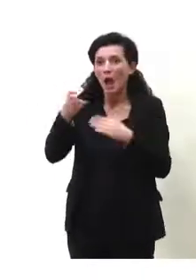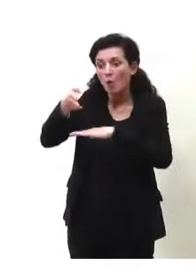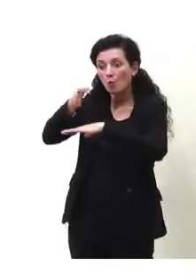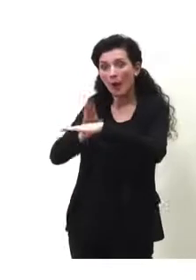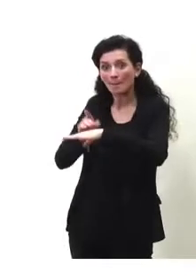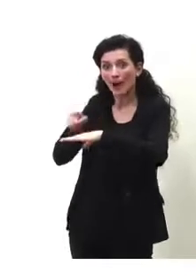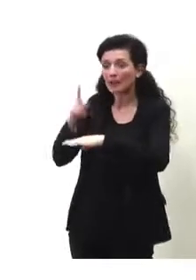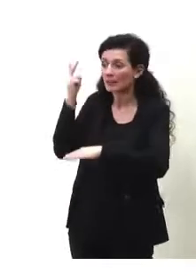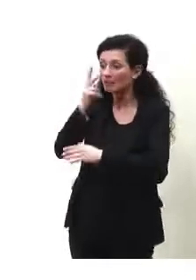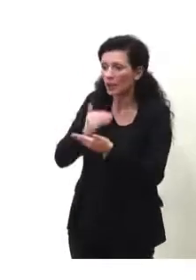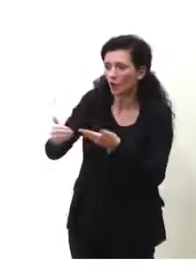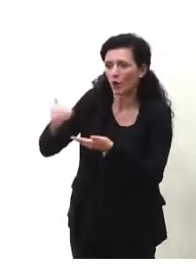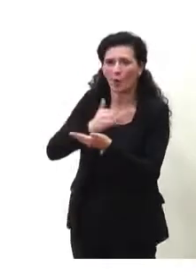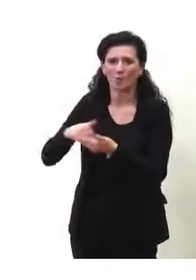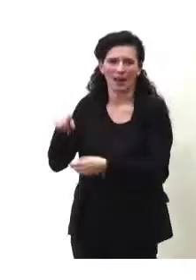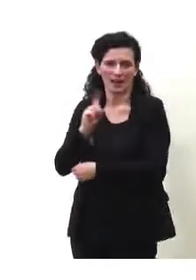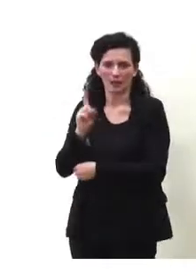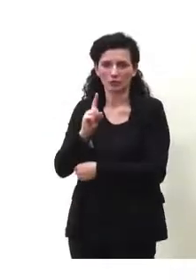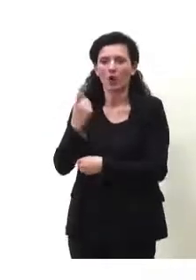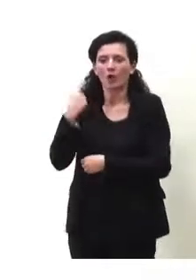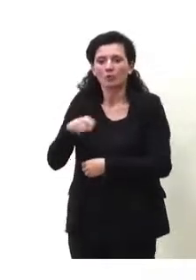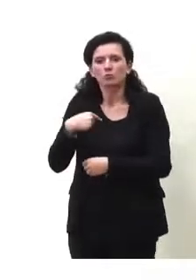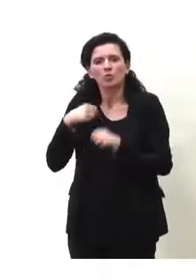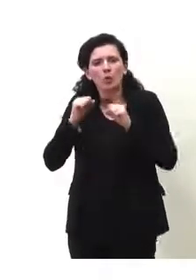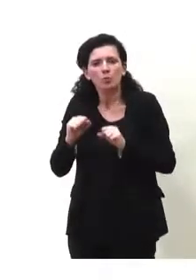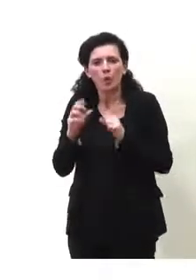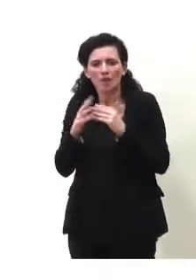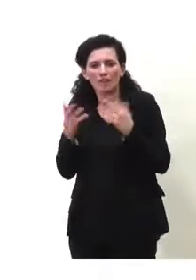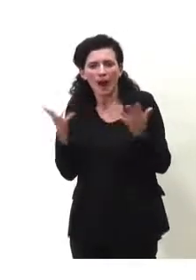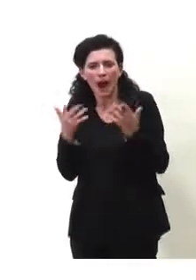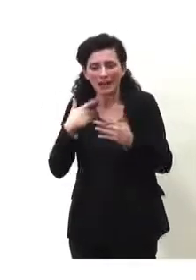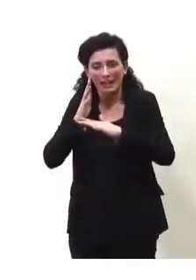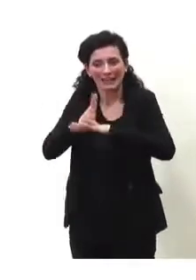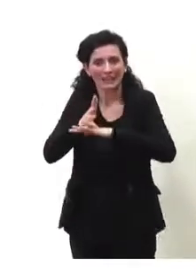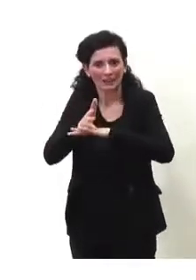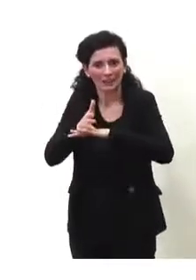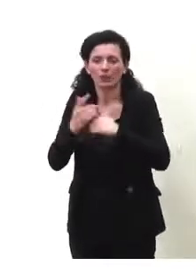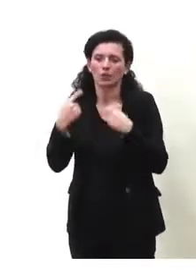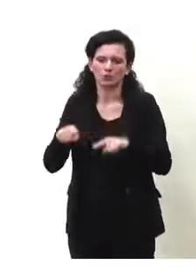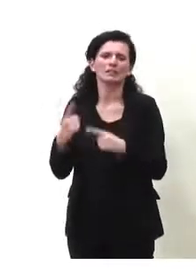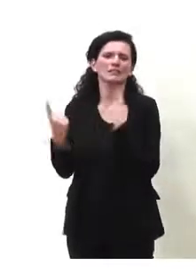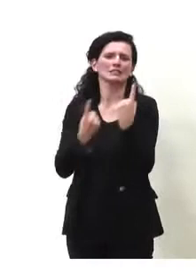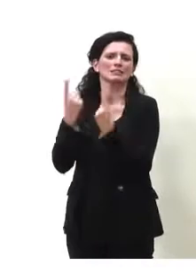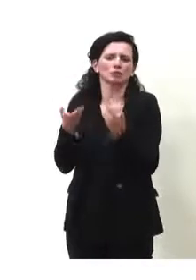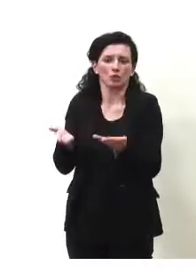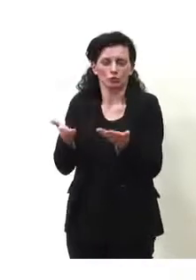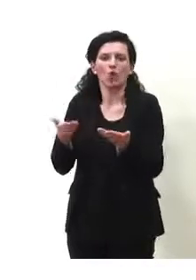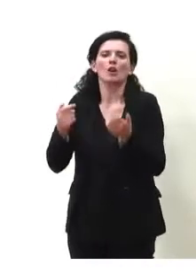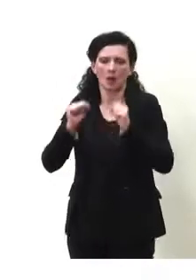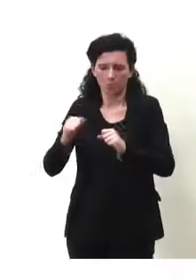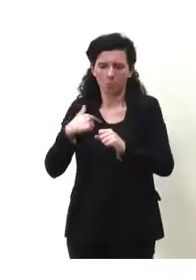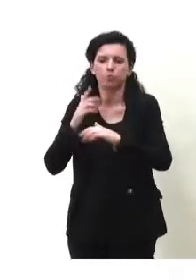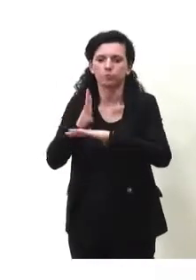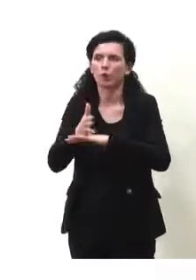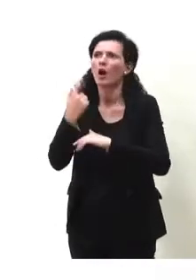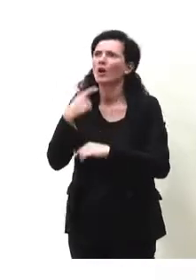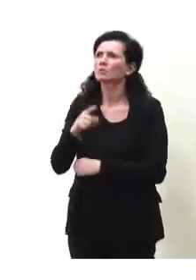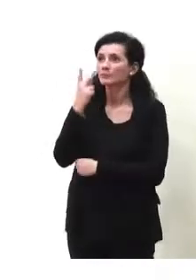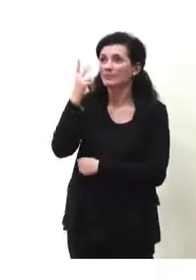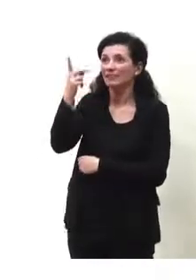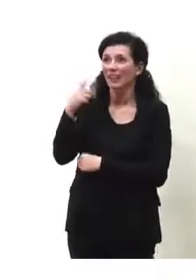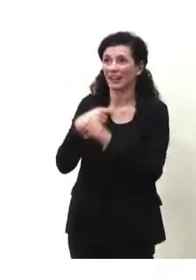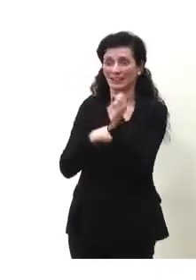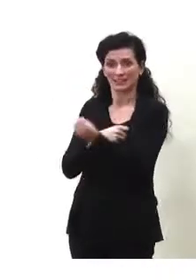fare, specialmente in questo momento. Quindi questo che cos'è? Queste sono le proiezioni per le varie regioni che